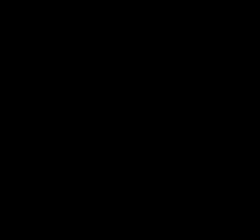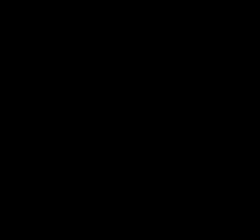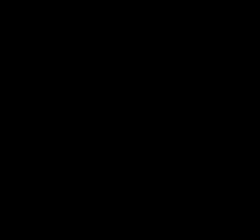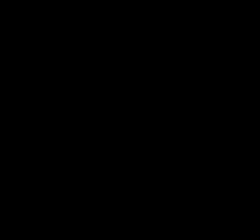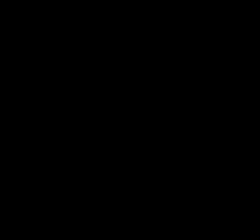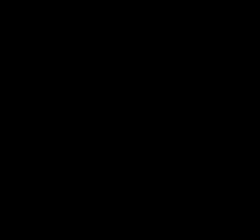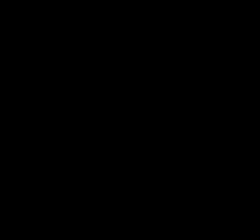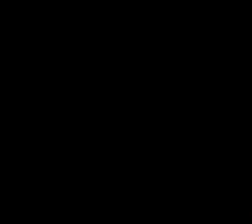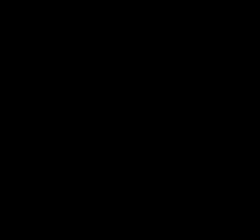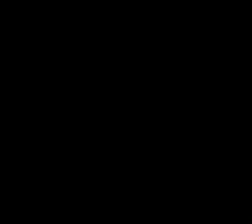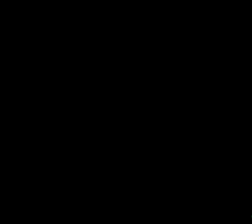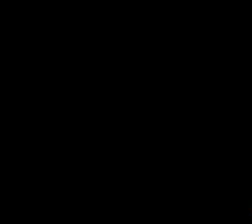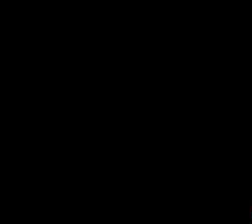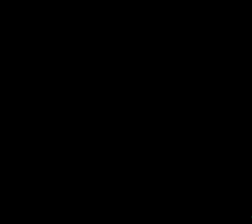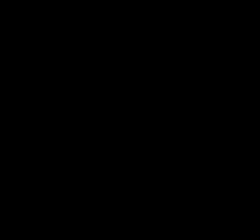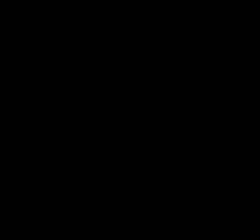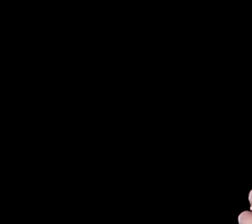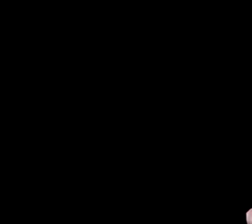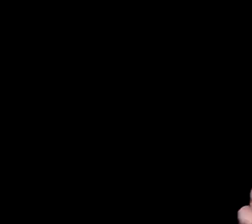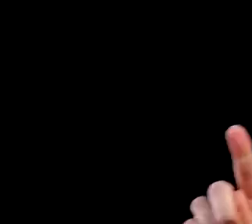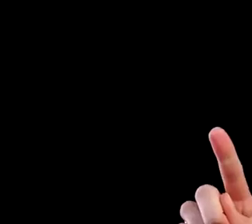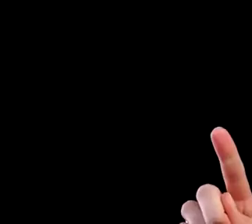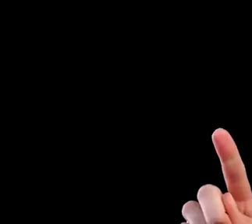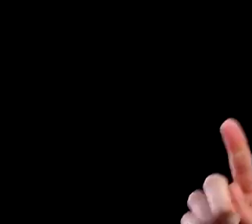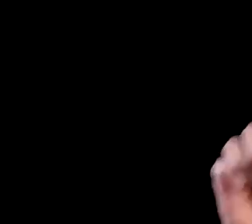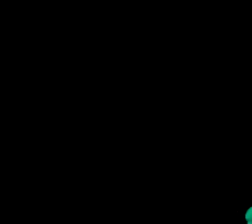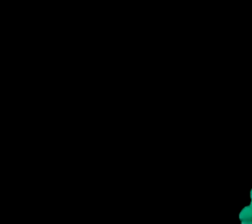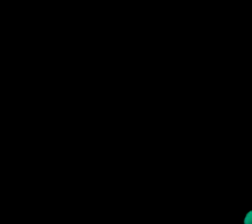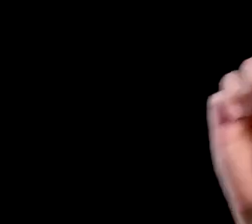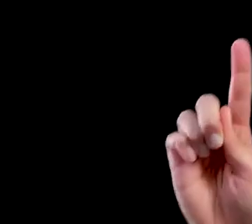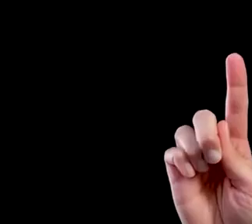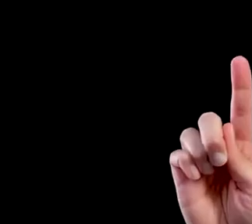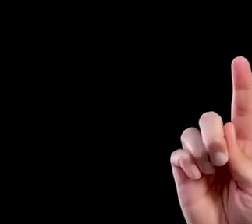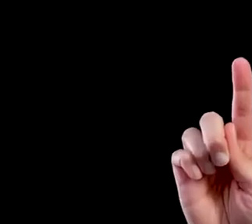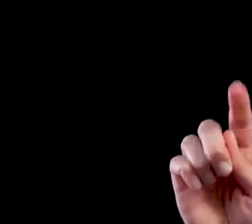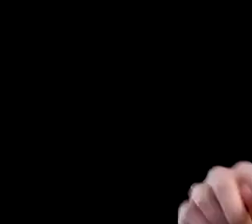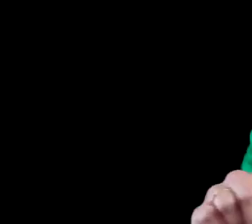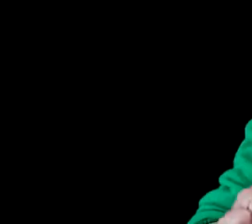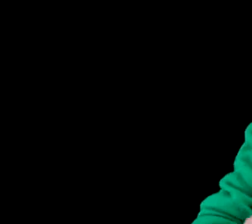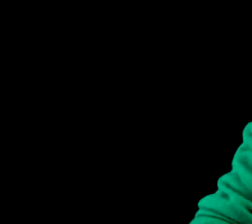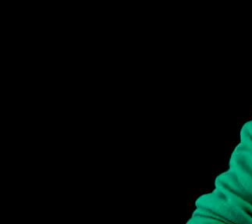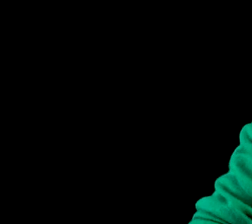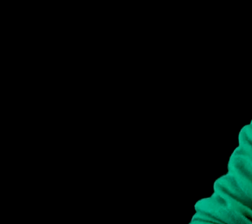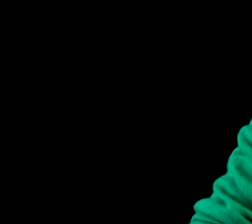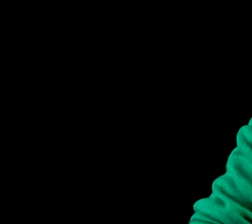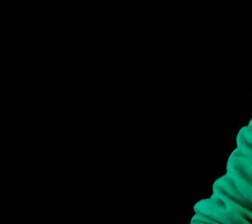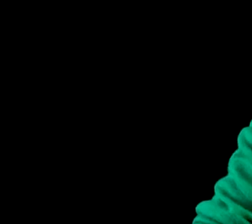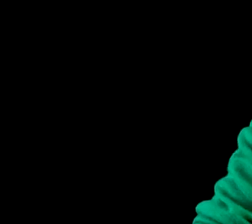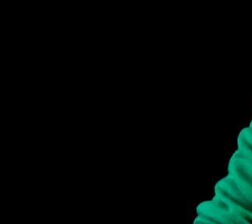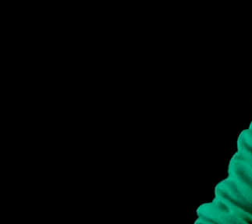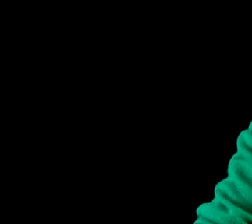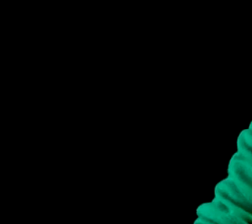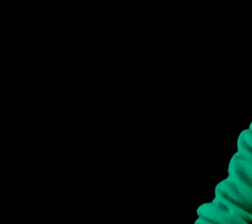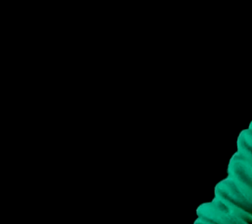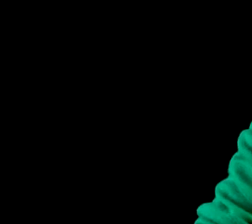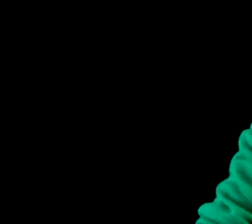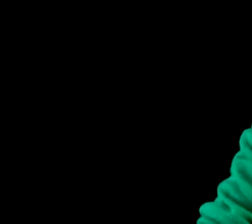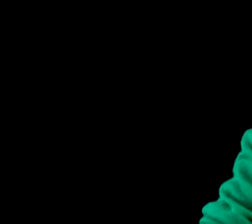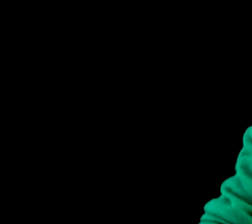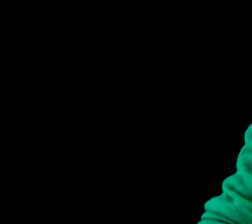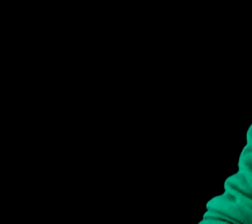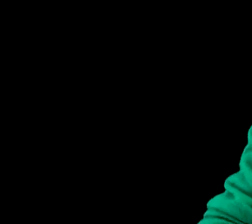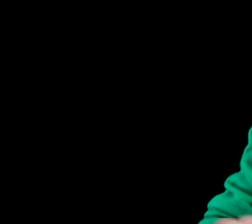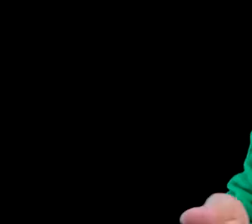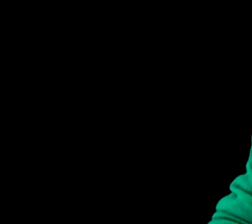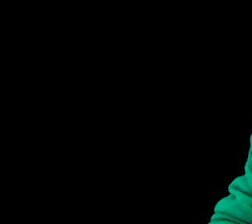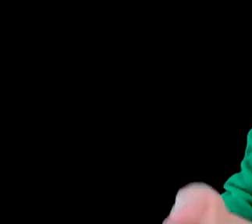Il voulait que ses amis réalisent que sans lui, sans Jésus, dans cette situation impossible,